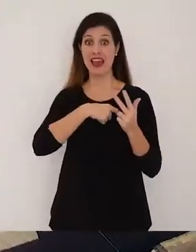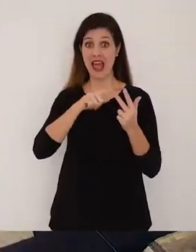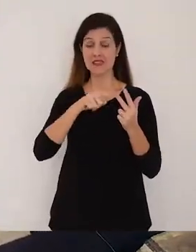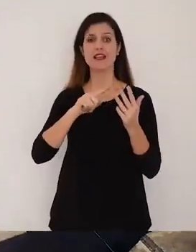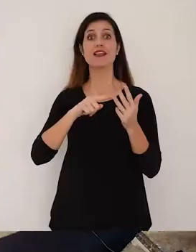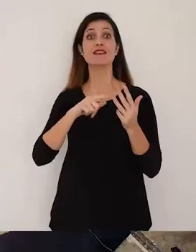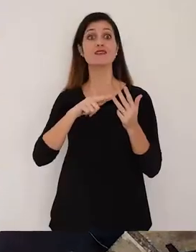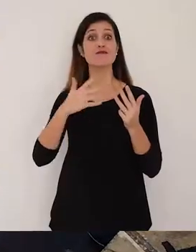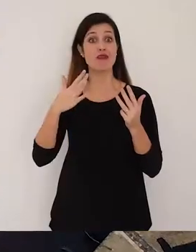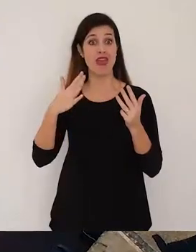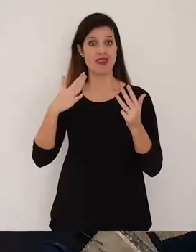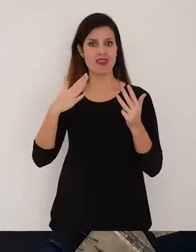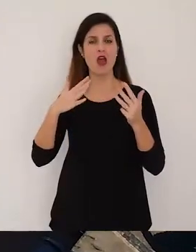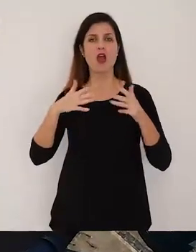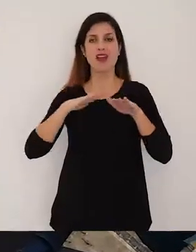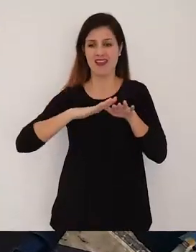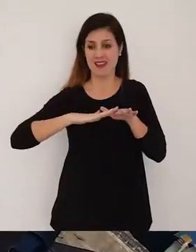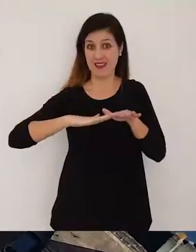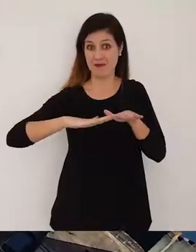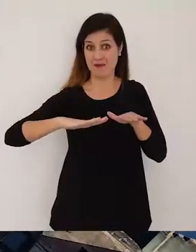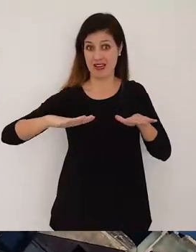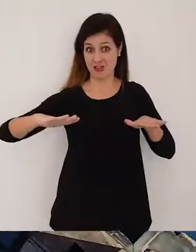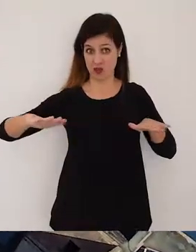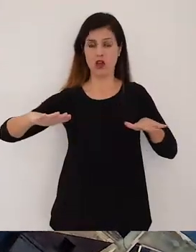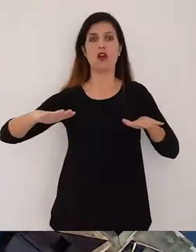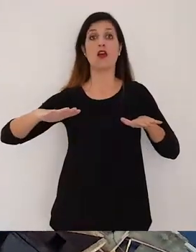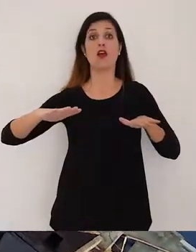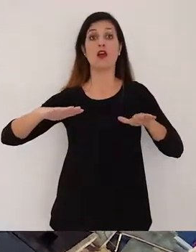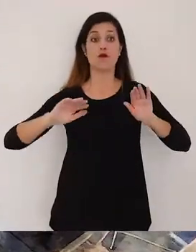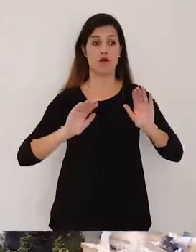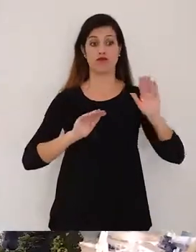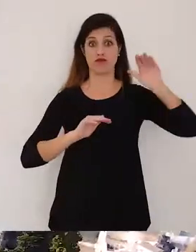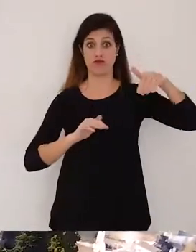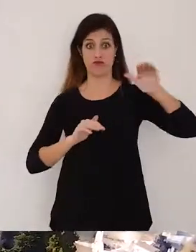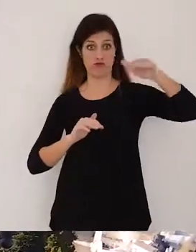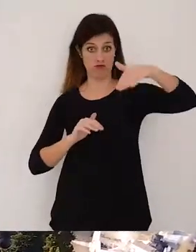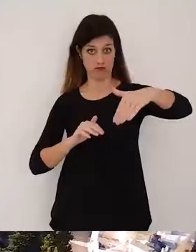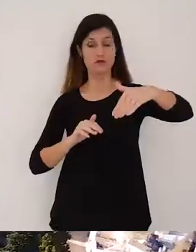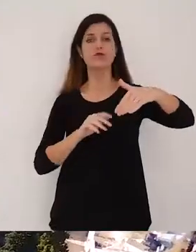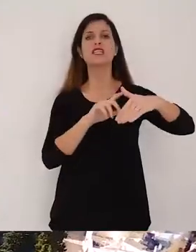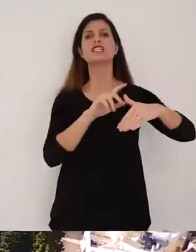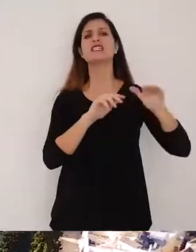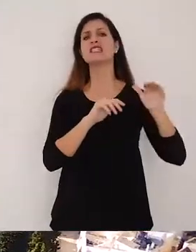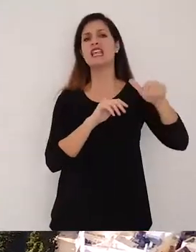Specchia e si estende in una zona pianeggiante protetta ad occidente dalle alture delle serre salentine.